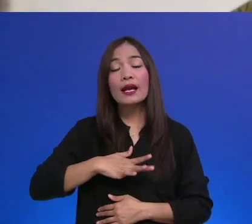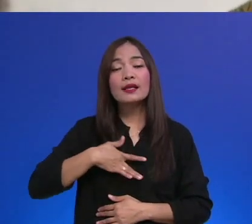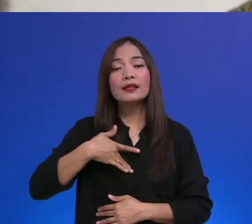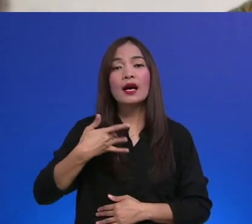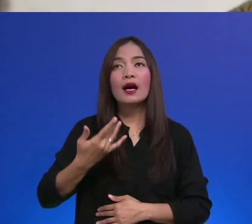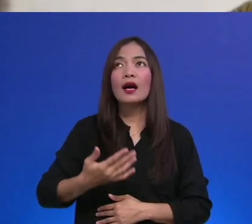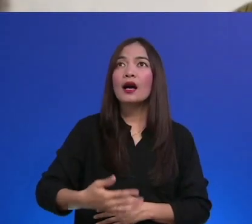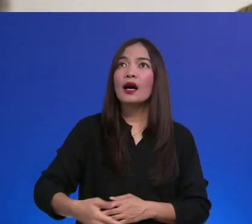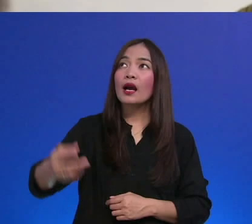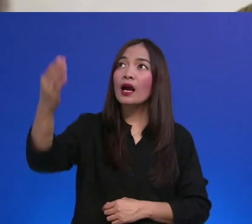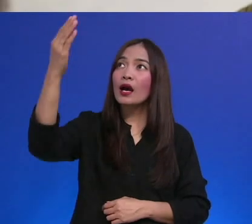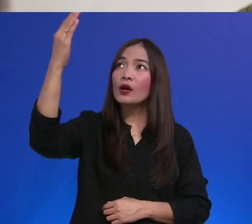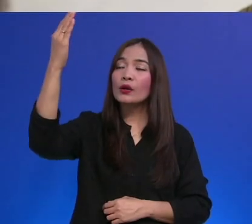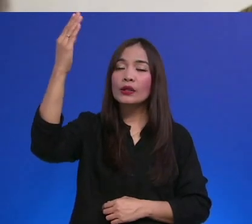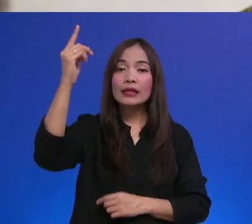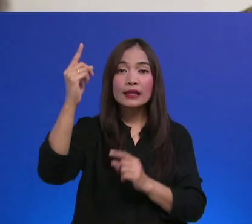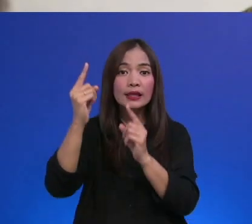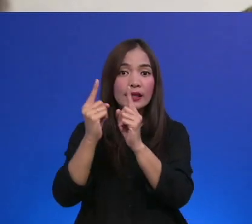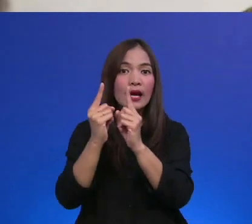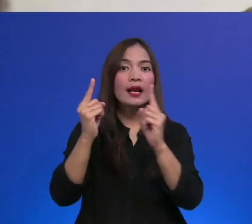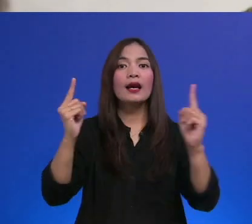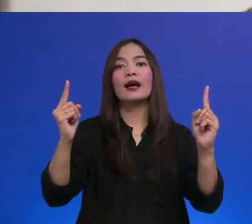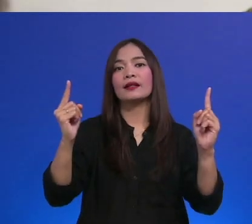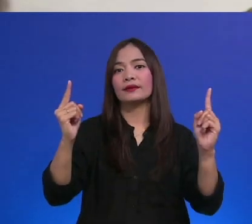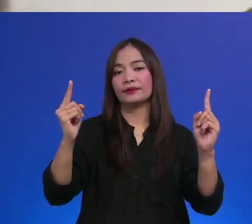merasa kau tinggalkan